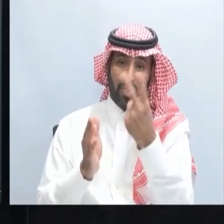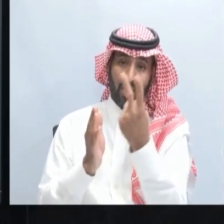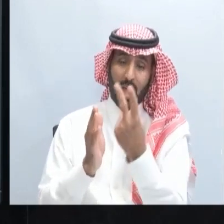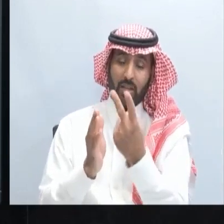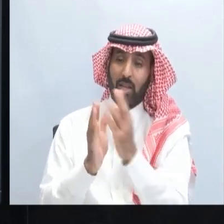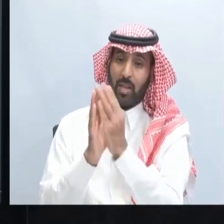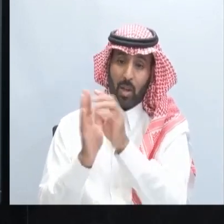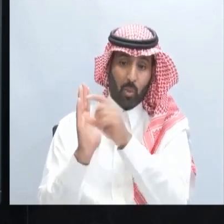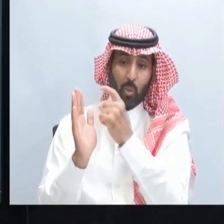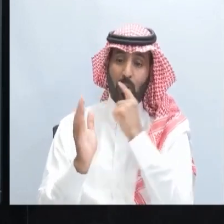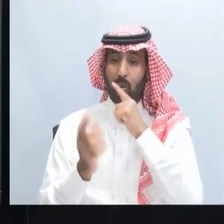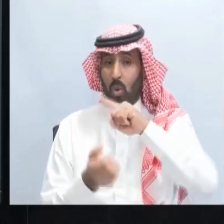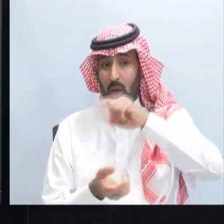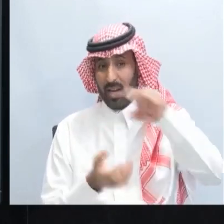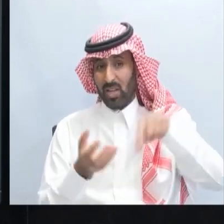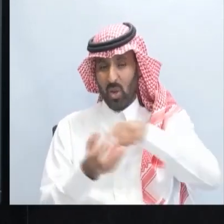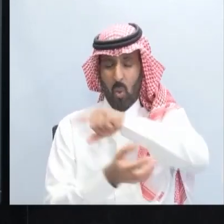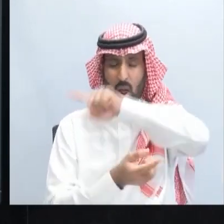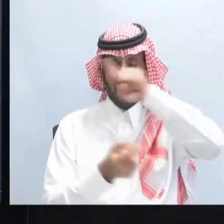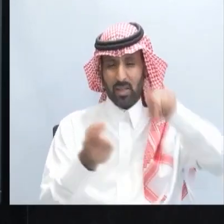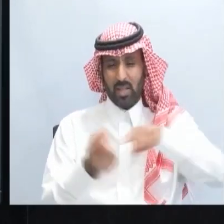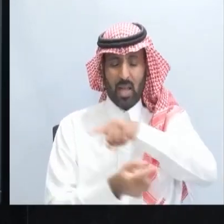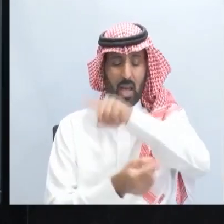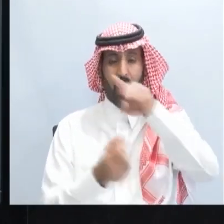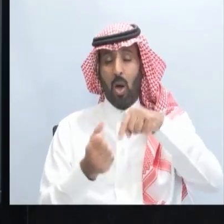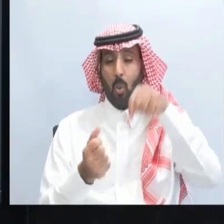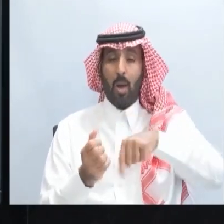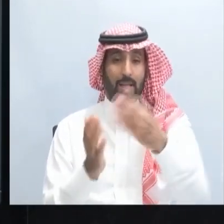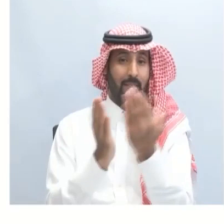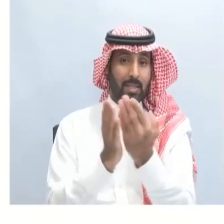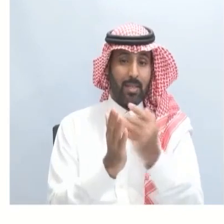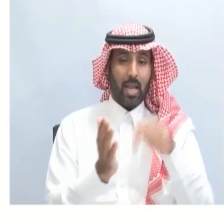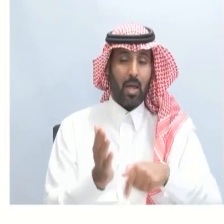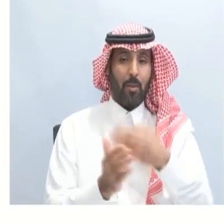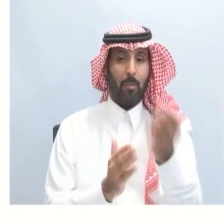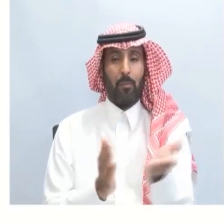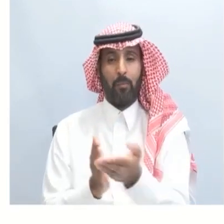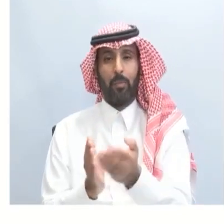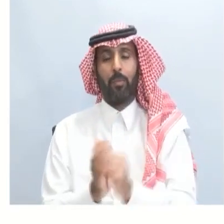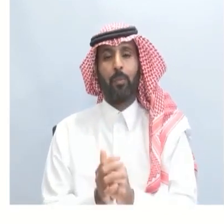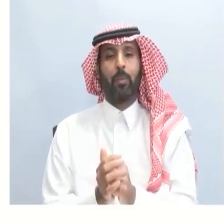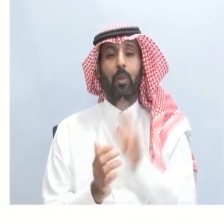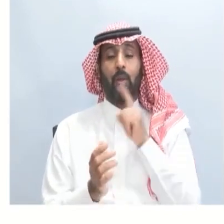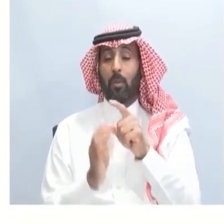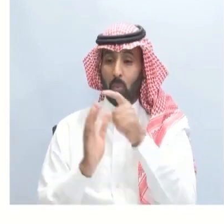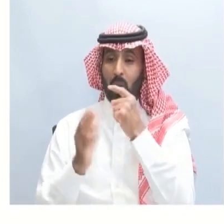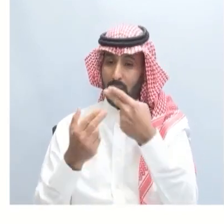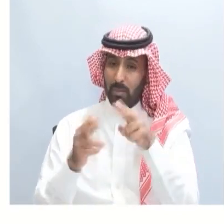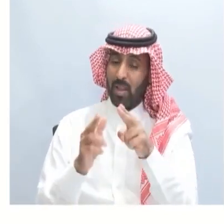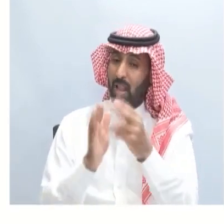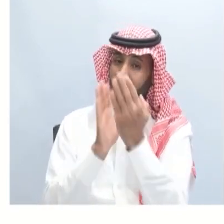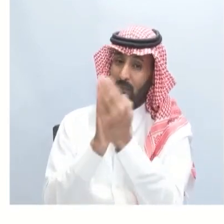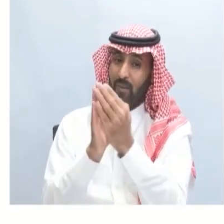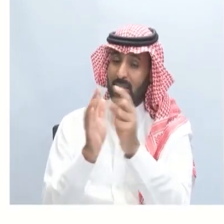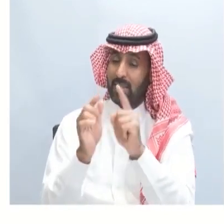بعنوان الحركه الدورانيه لنبدا في اولى دروسي لليوم اليوم سنتعرف على مقدمه بسيطه للفصل